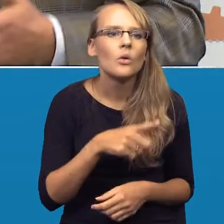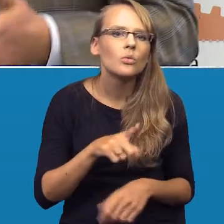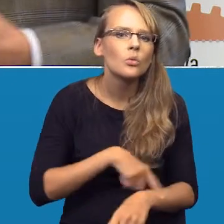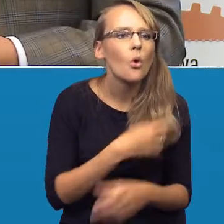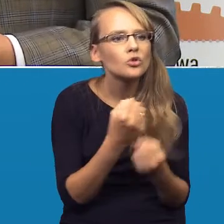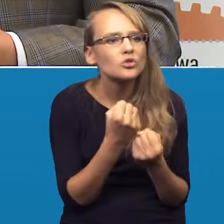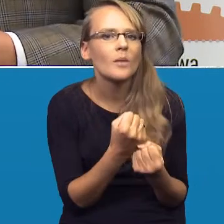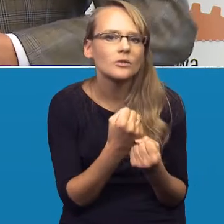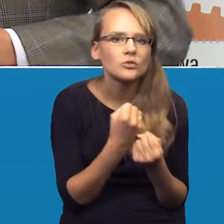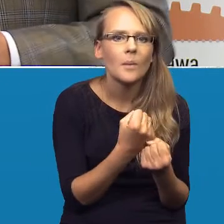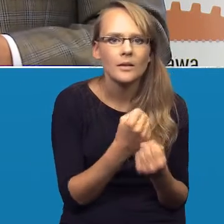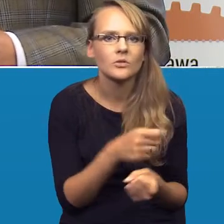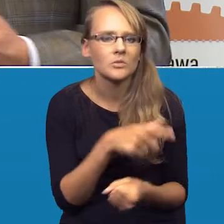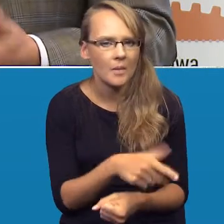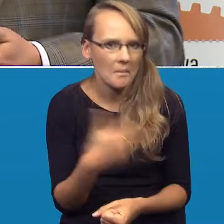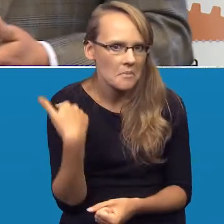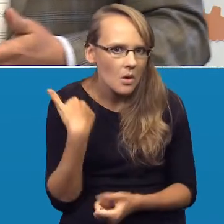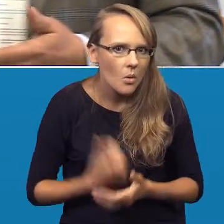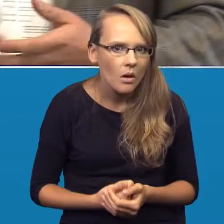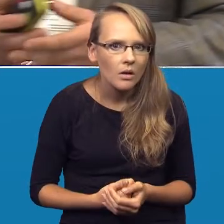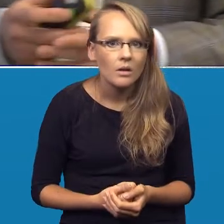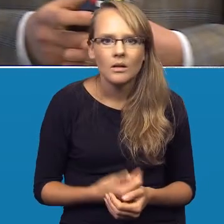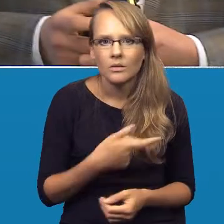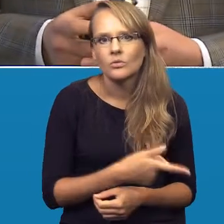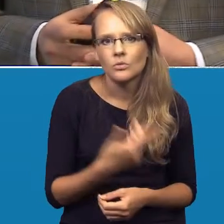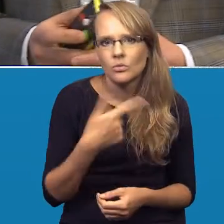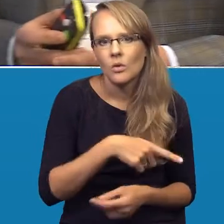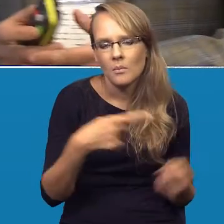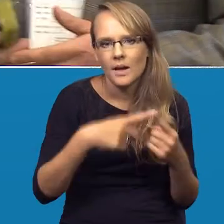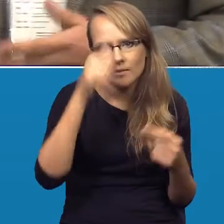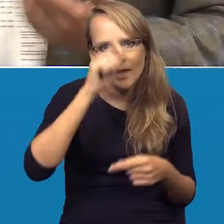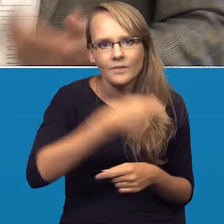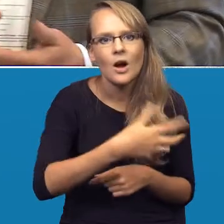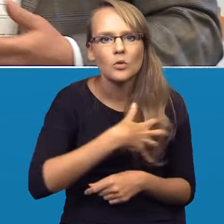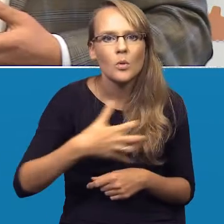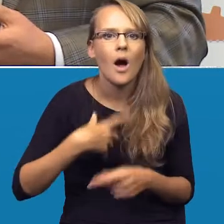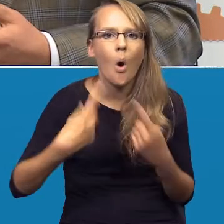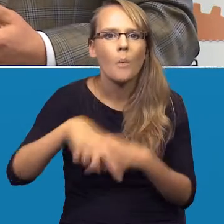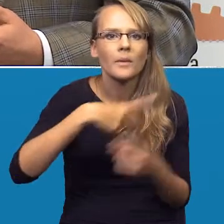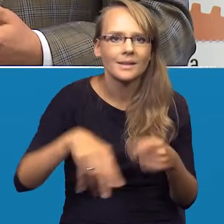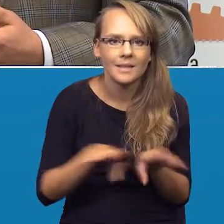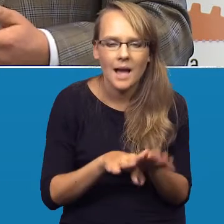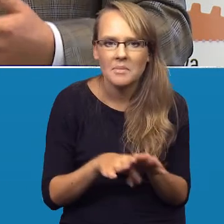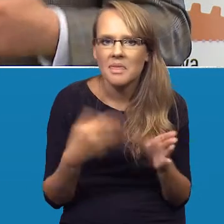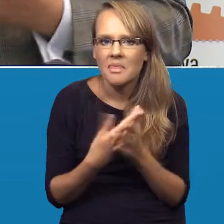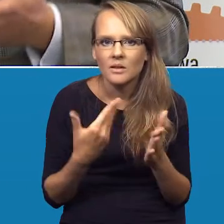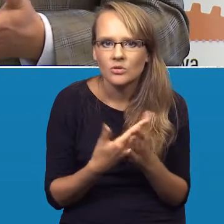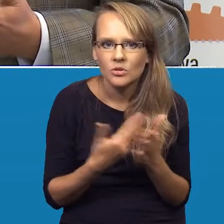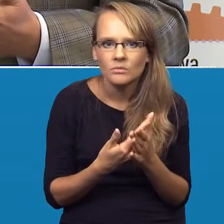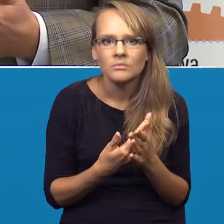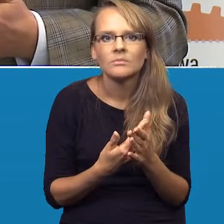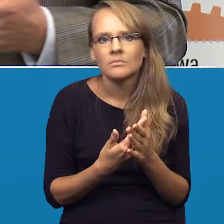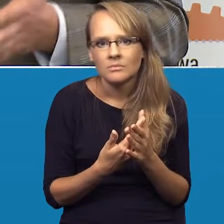tych zasobów, tych podmiotów była. I to było, można nazwać, było gospodarką obiegu zamkniętego. Dlaczego od tego